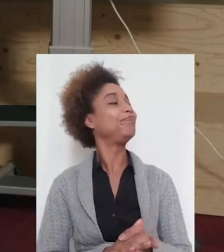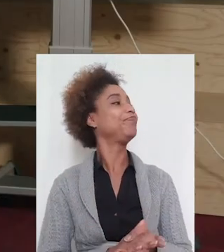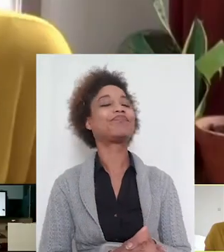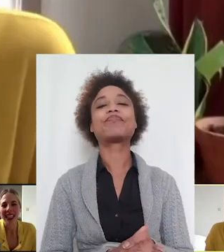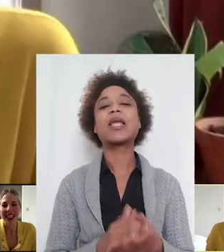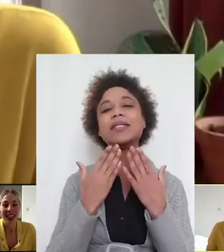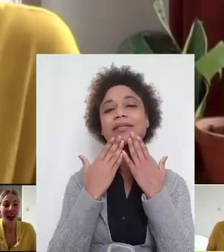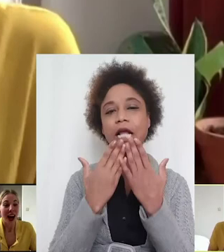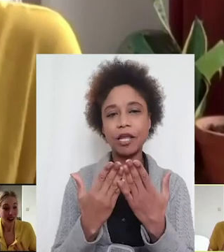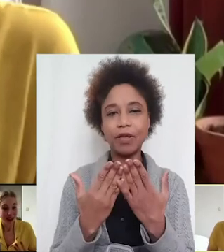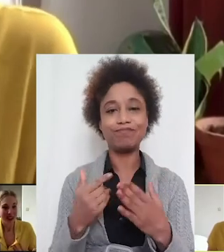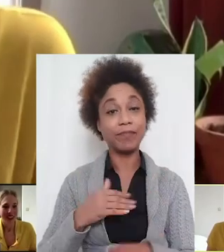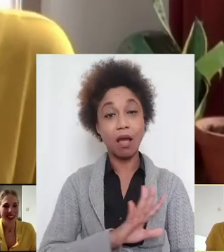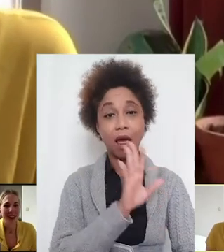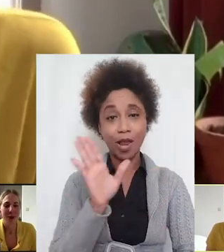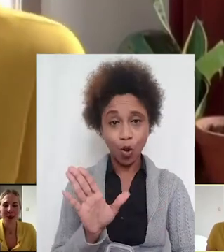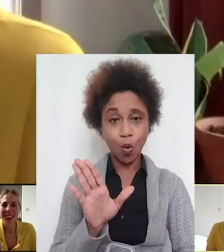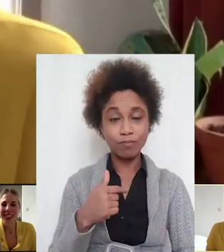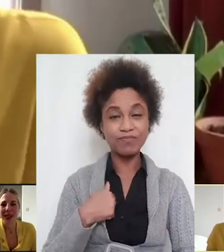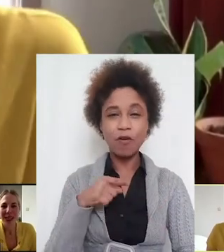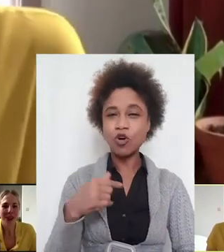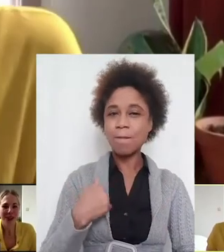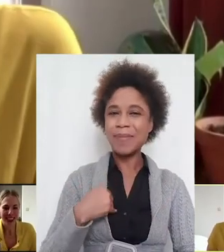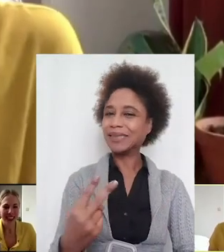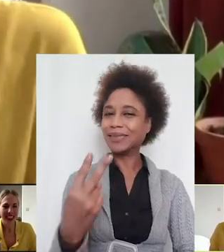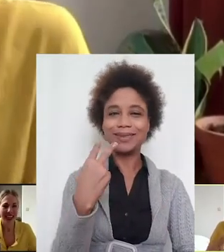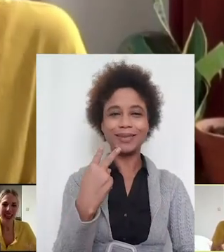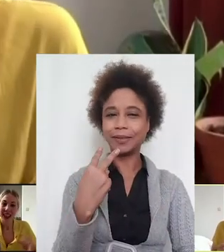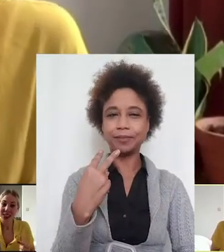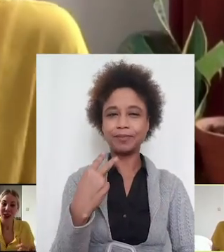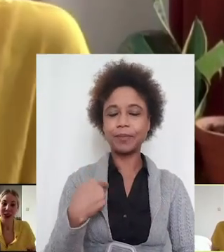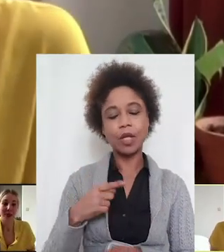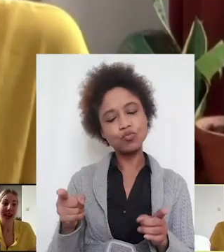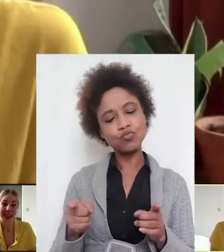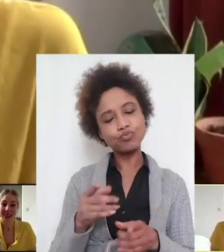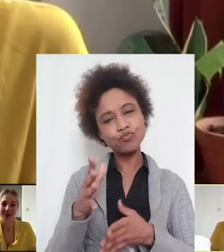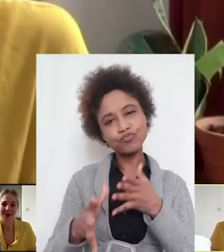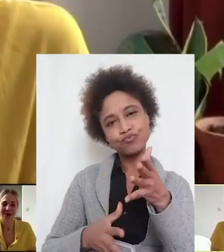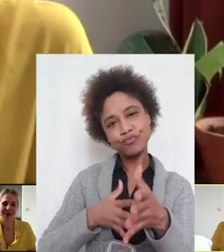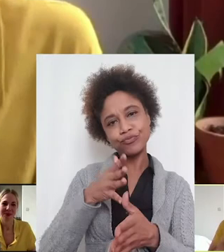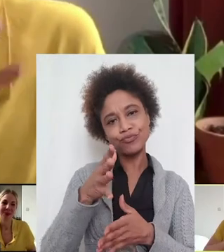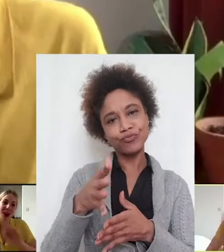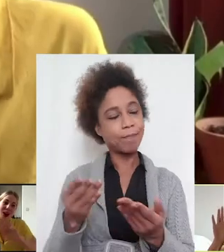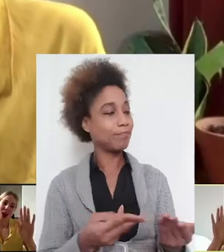Dankjewel. Hallo, voor de mensen die mij niet kunnen zien, ik ga een klein stukje gebaren.